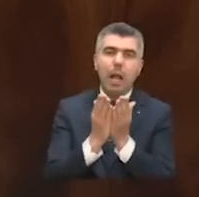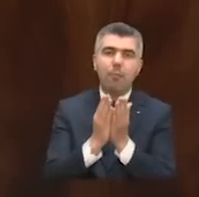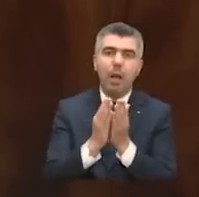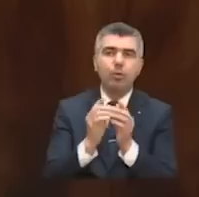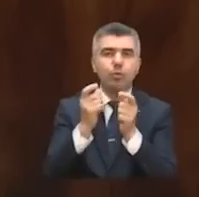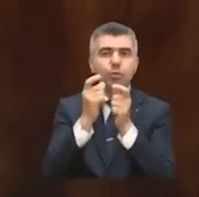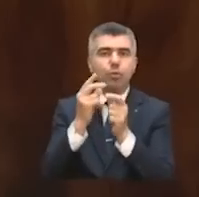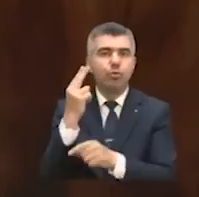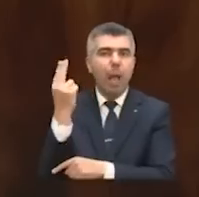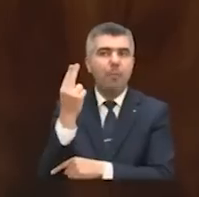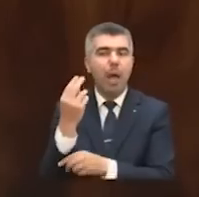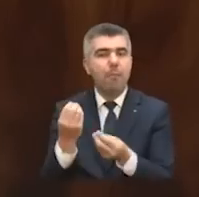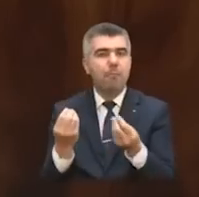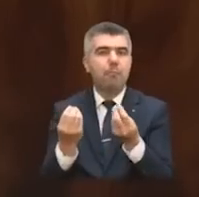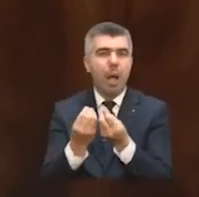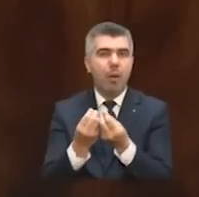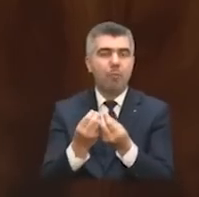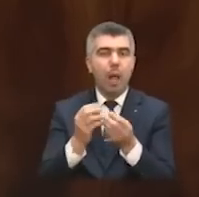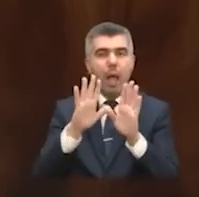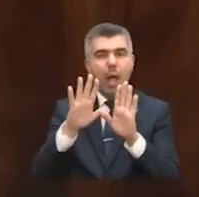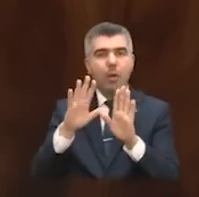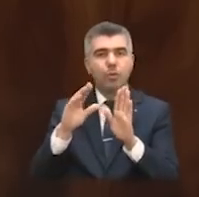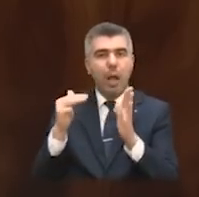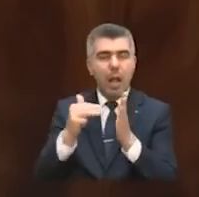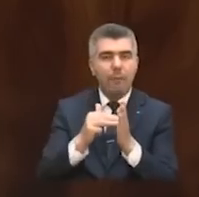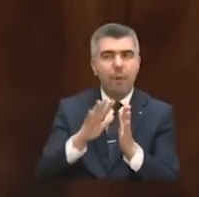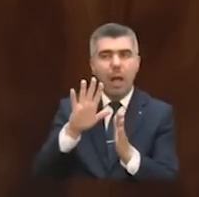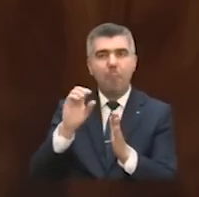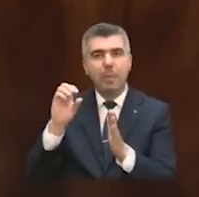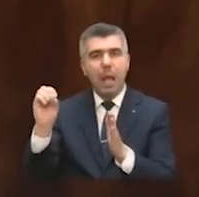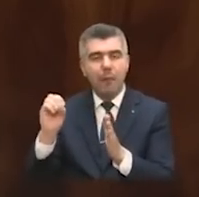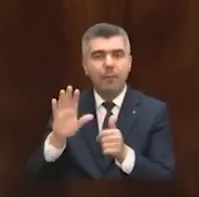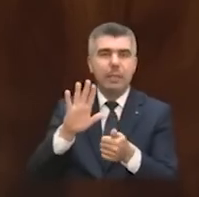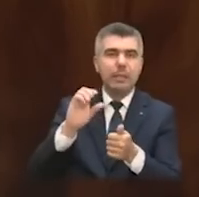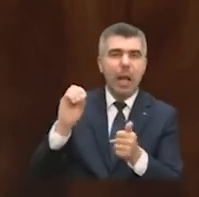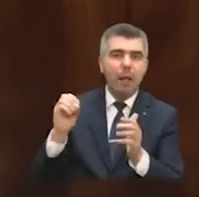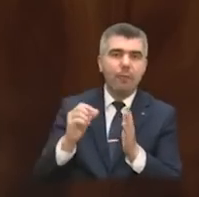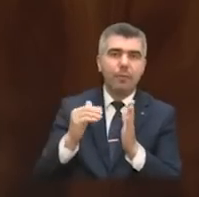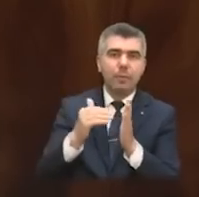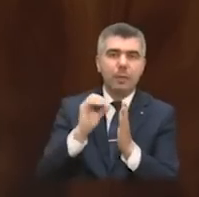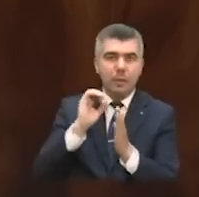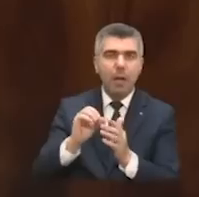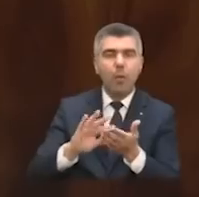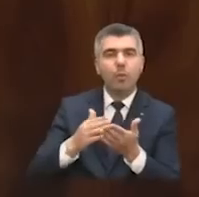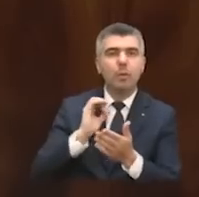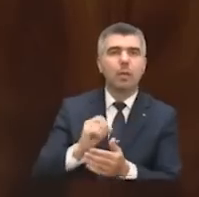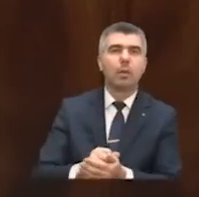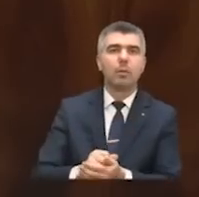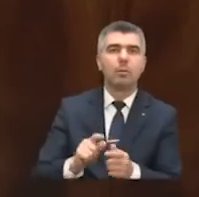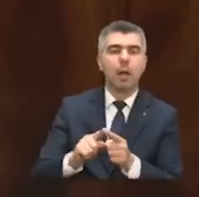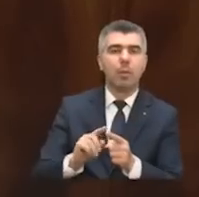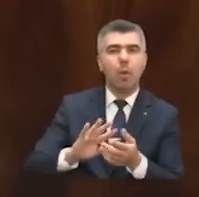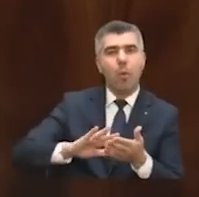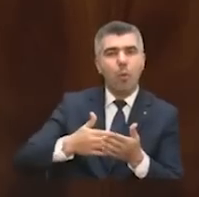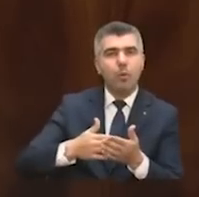الجامعات كيسنيوهم، غادي تكون لي 10,000 هنا، غادي تكون لي 5,000 هنا، غادي تكون لي 6,000، غادي نعطيك هاد الامكانيات. اي دونك غادي